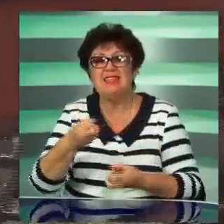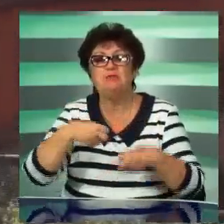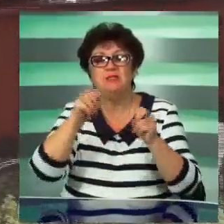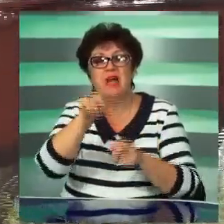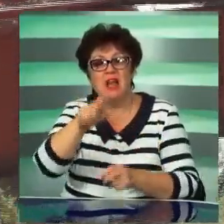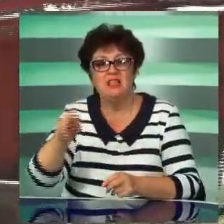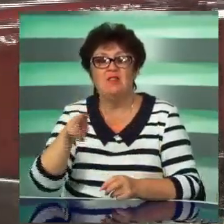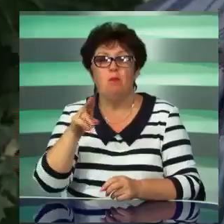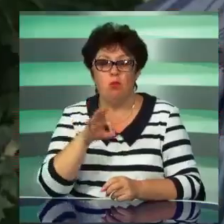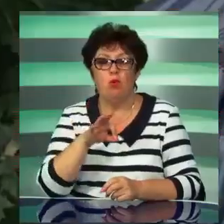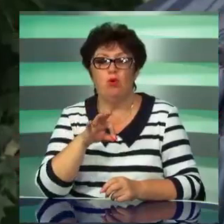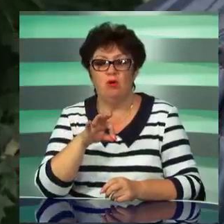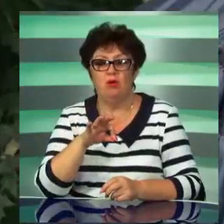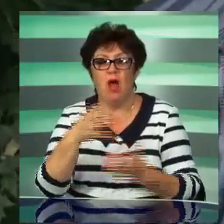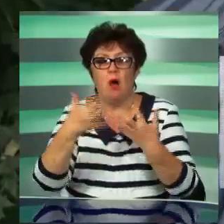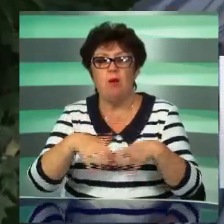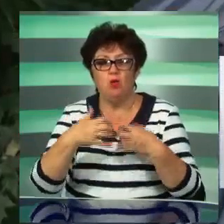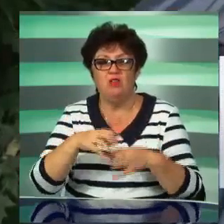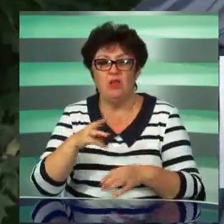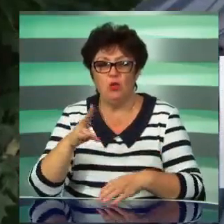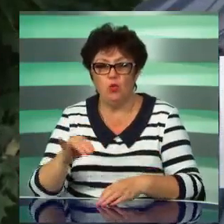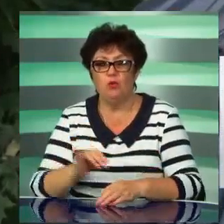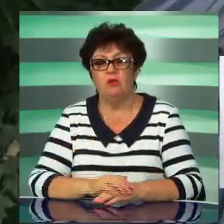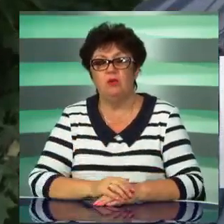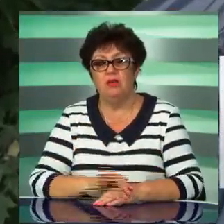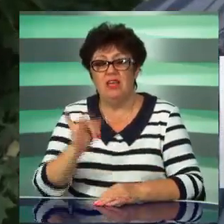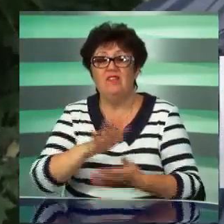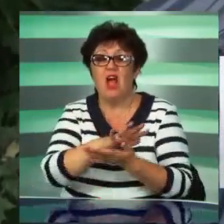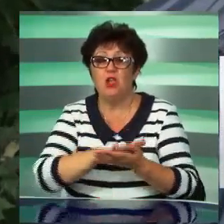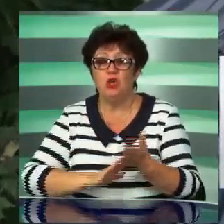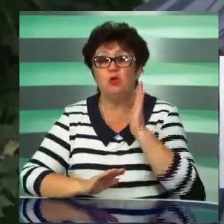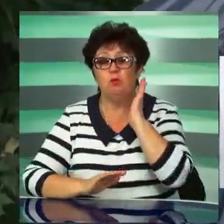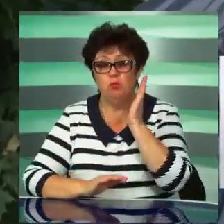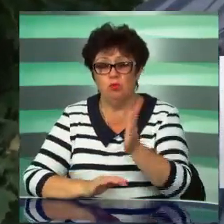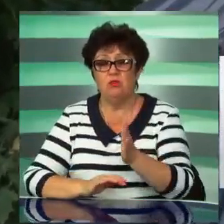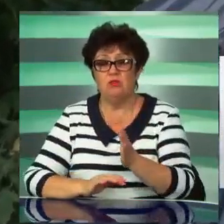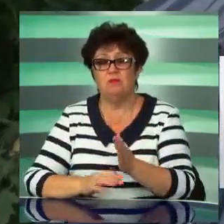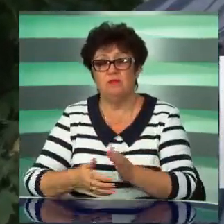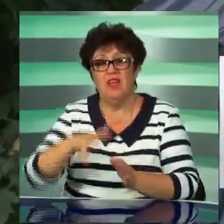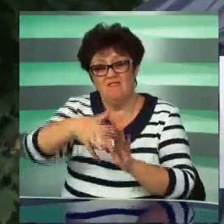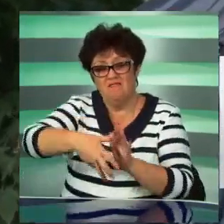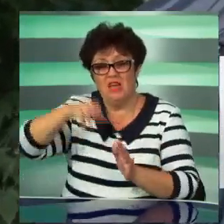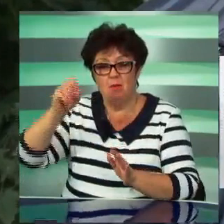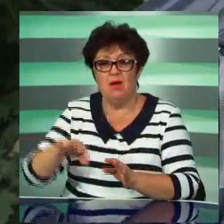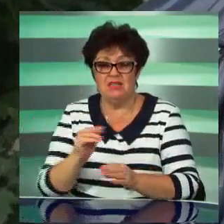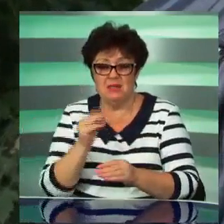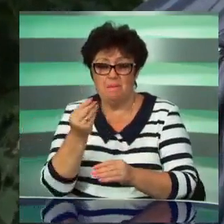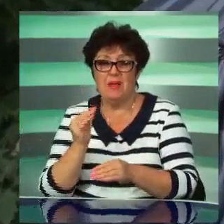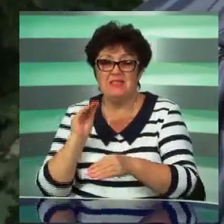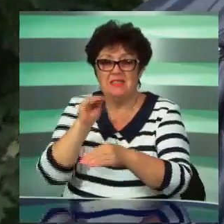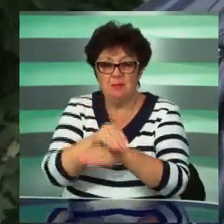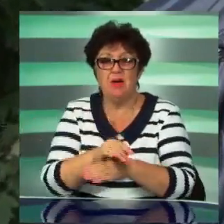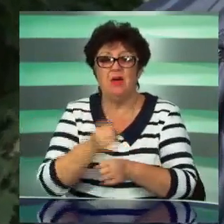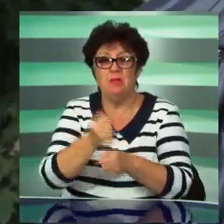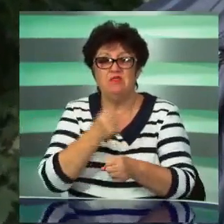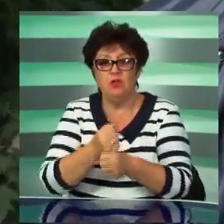специалистов со специальным оборудованием. Вот. И в дальнейшем уже будет выемка. Ну, конечно же, с подсыпкой вместе же